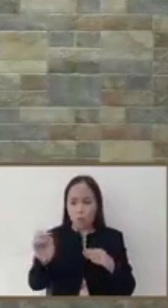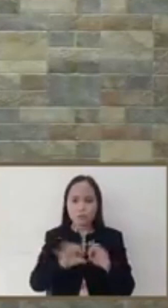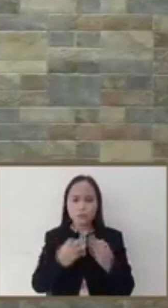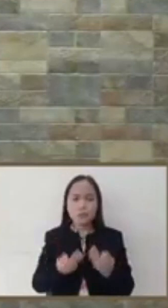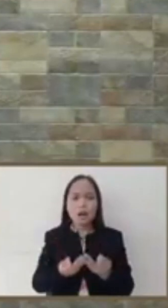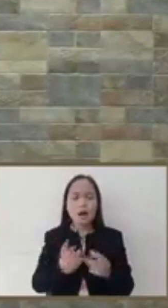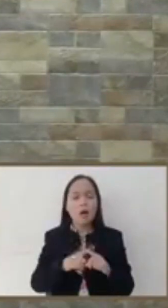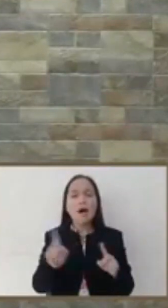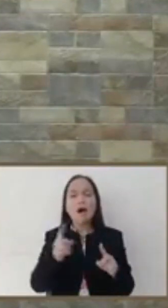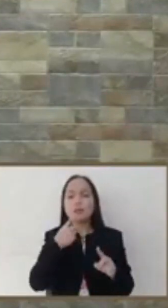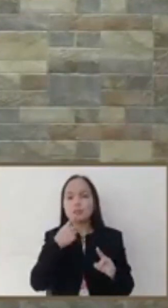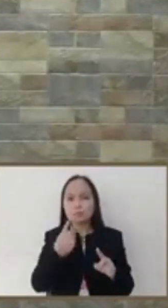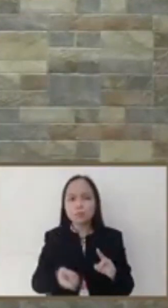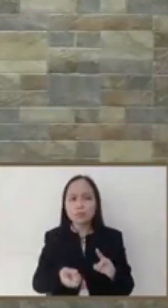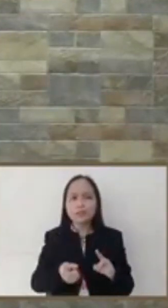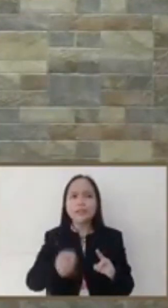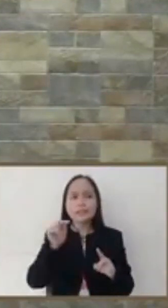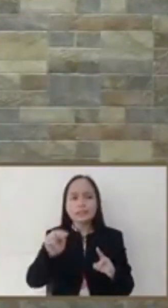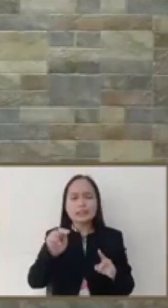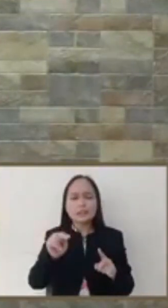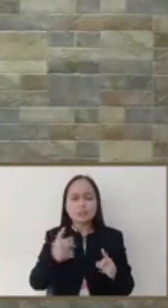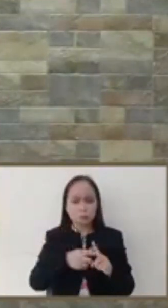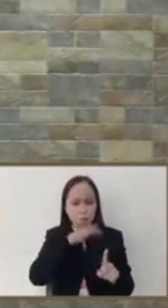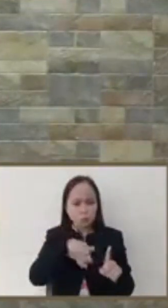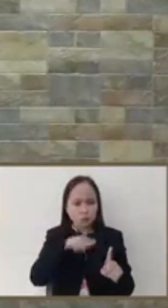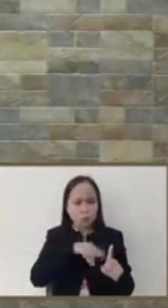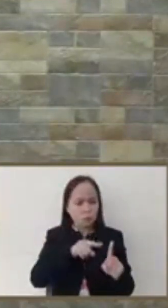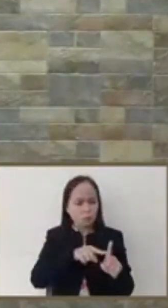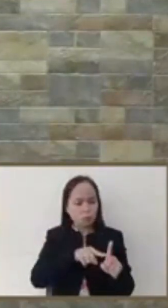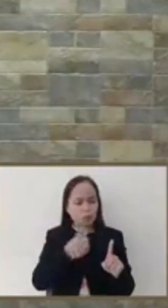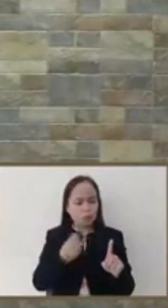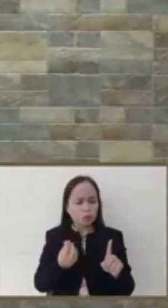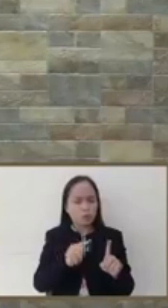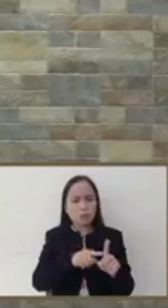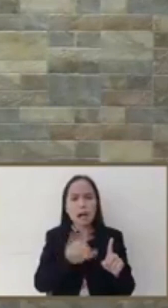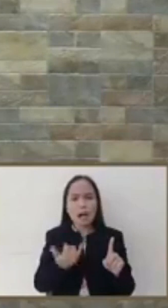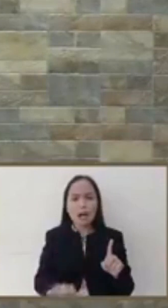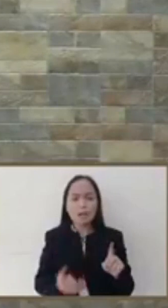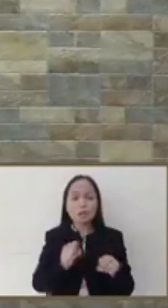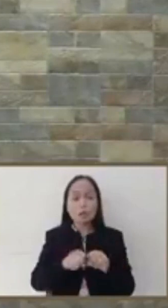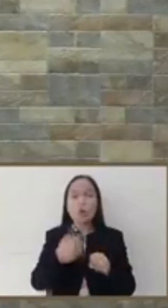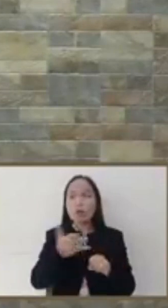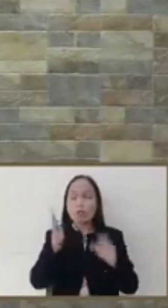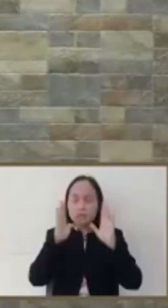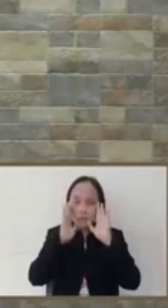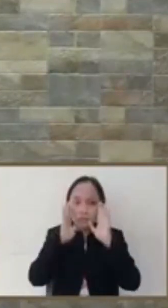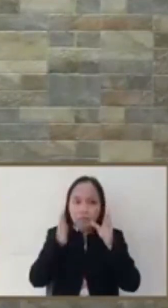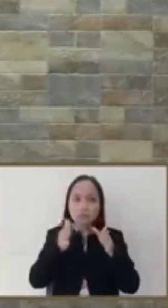I'm trying to tell you, mga kapatid, is dapat mong gawin, obserbahan mo na kung anong ginagawa ko ngayon para ito ang gagawin mo sa iyong